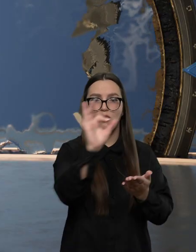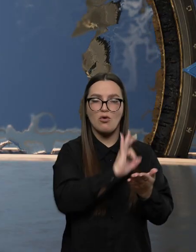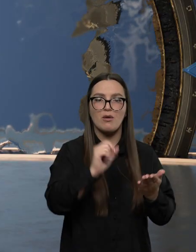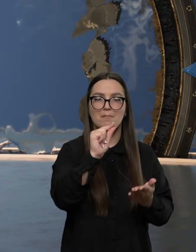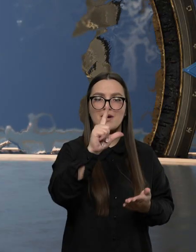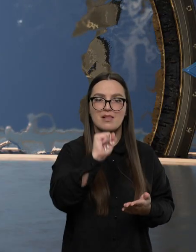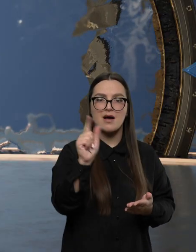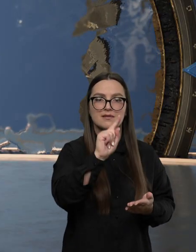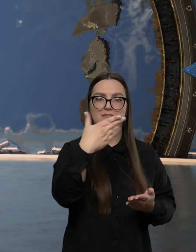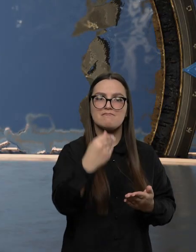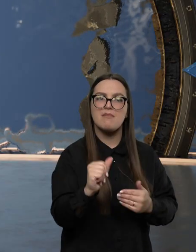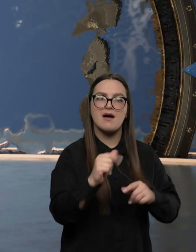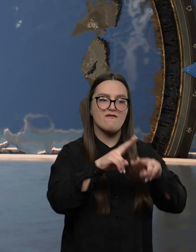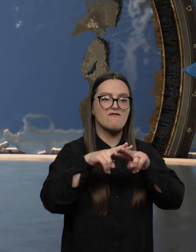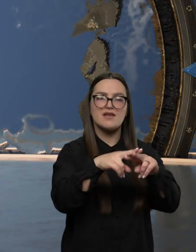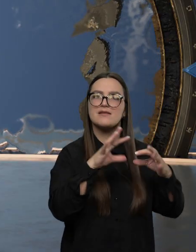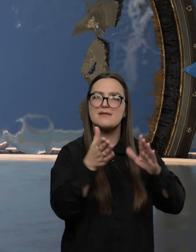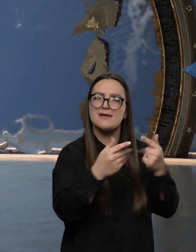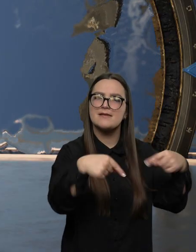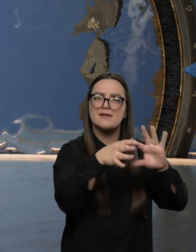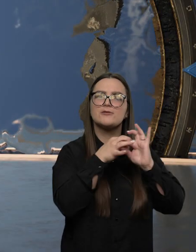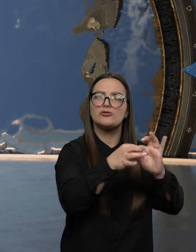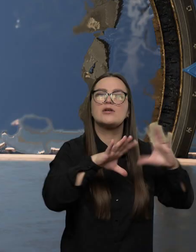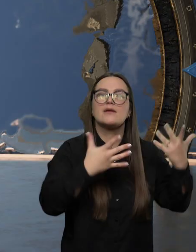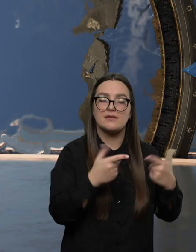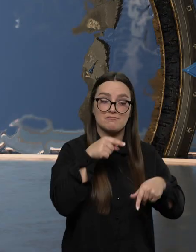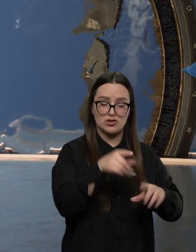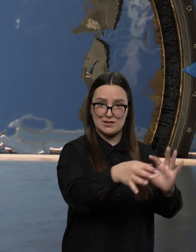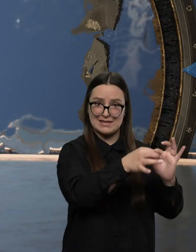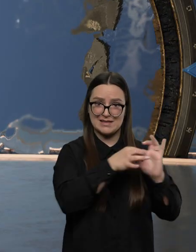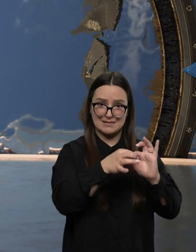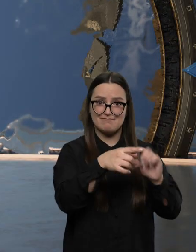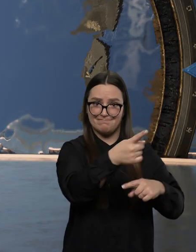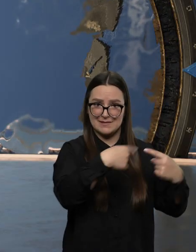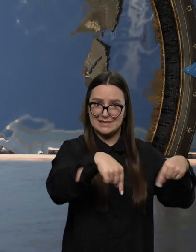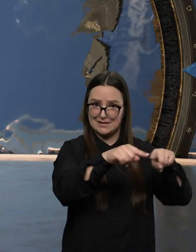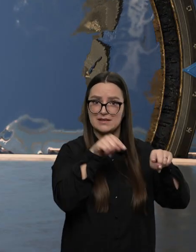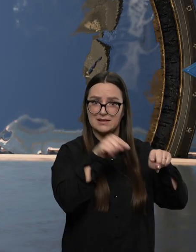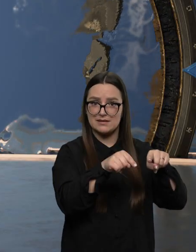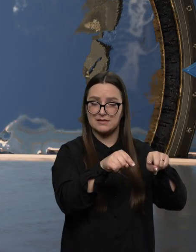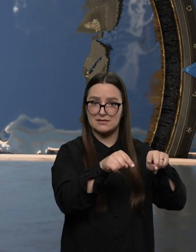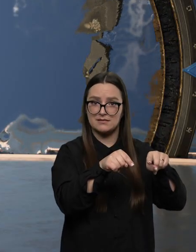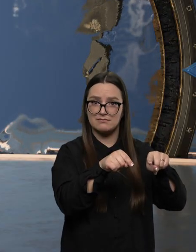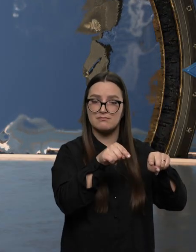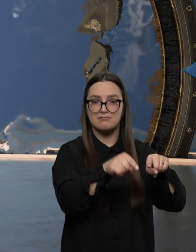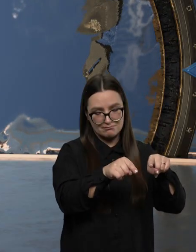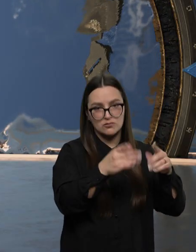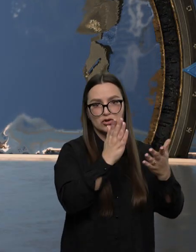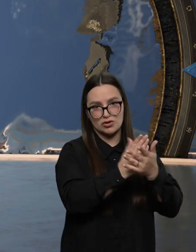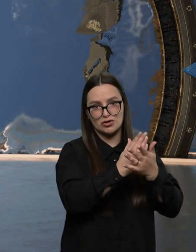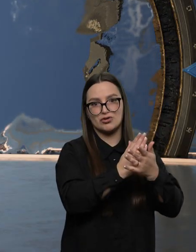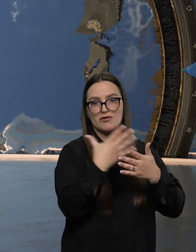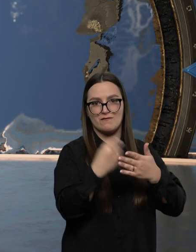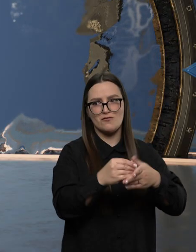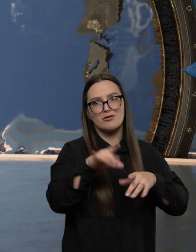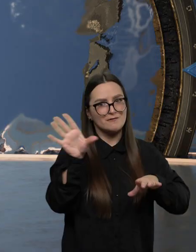plazmos fizikos srityje. Ir va šitas sritis susijusi su plazma būtent ir atvedė